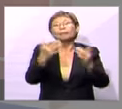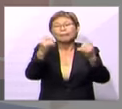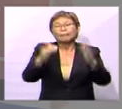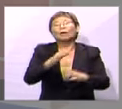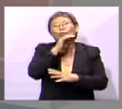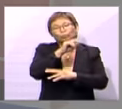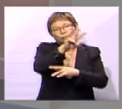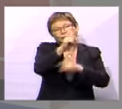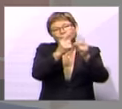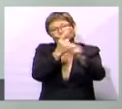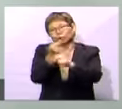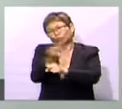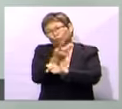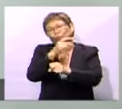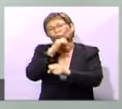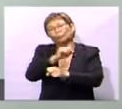tahun.